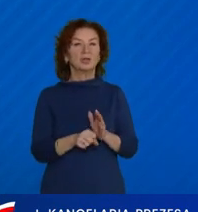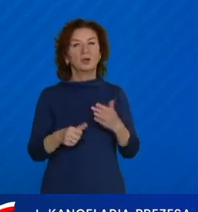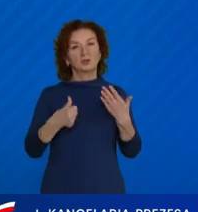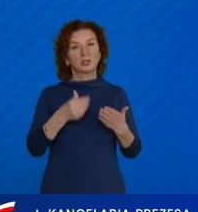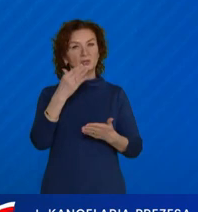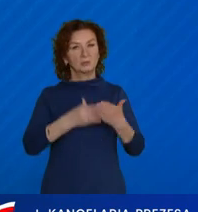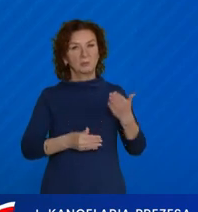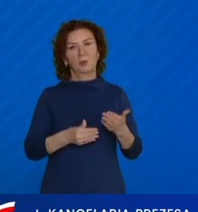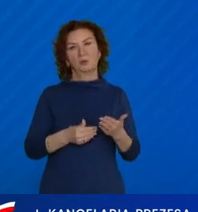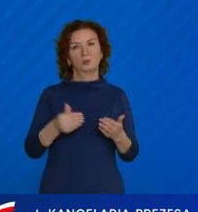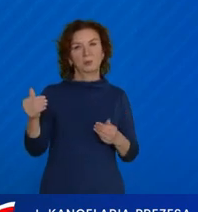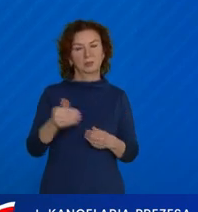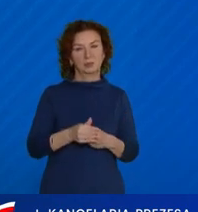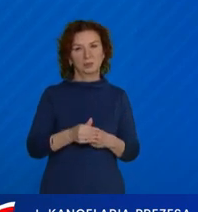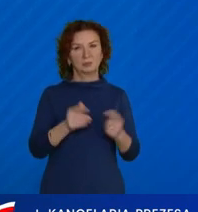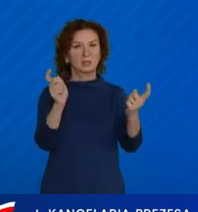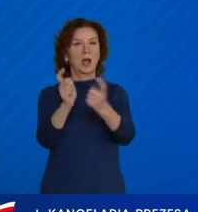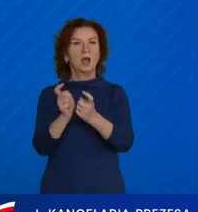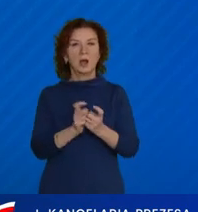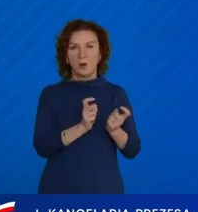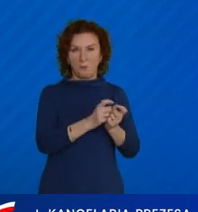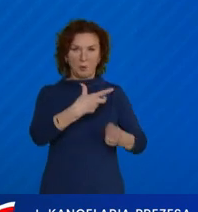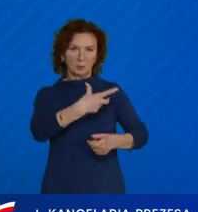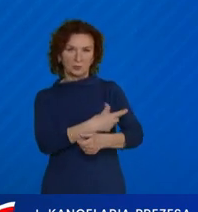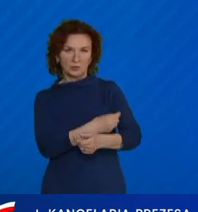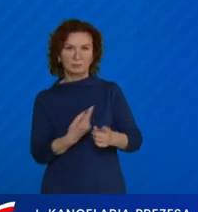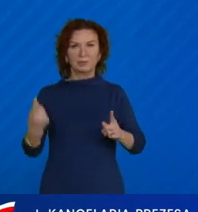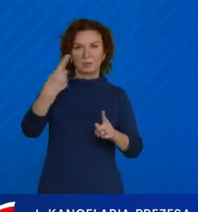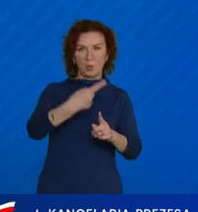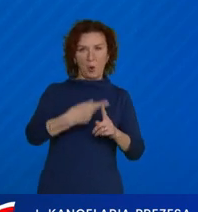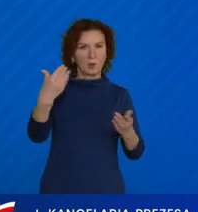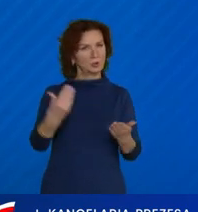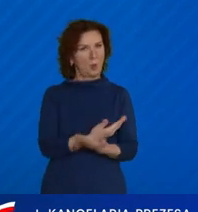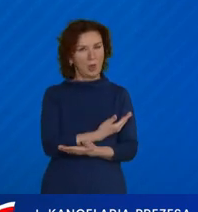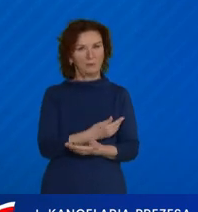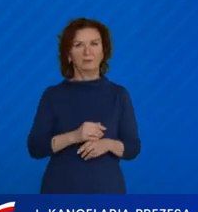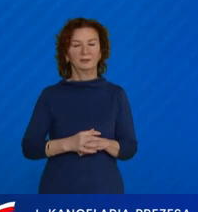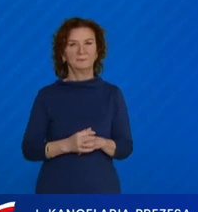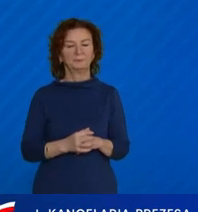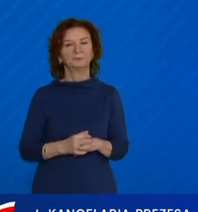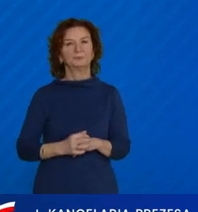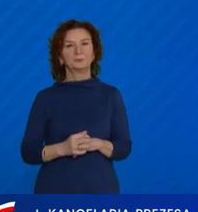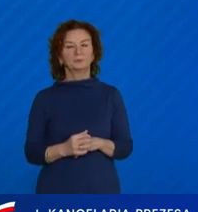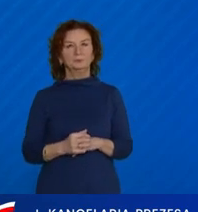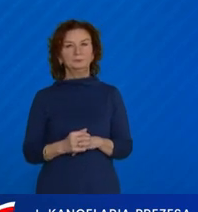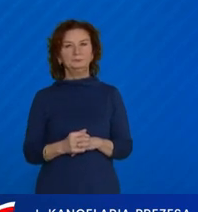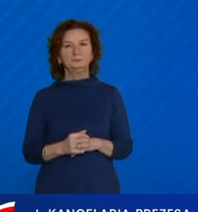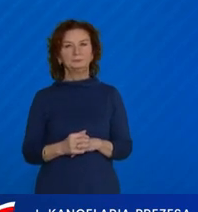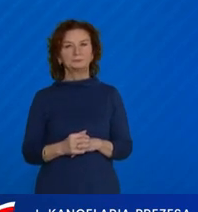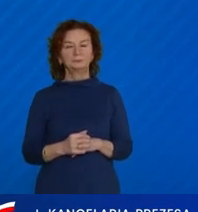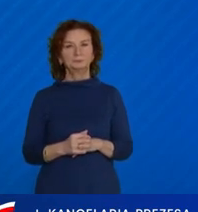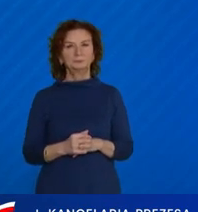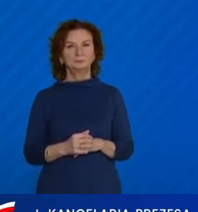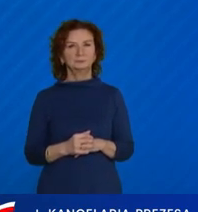właśnie nowe, które będą tworzone przy współpracy samorządów. Proszę